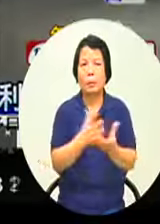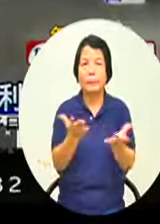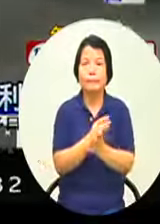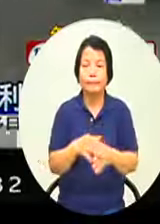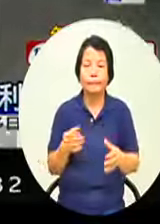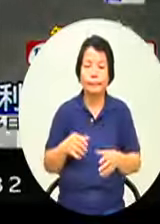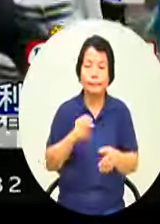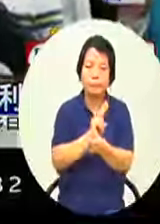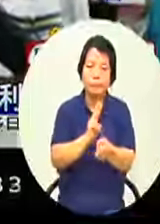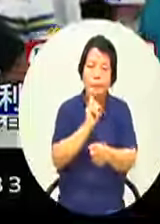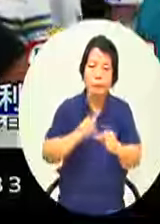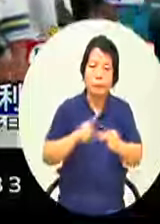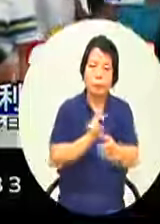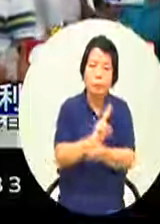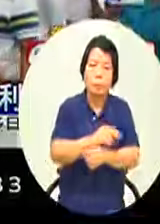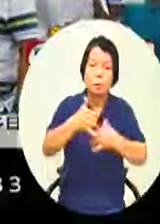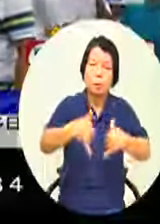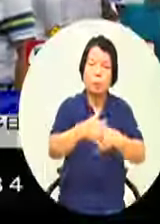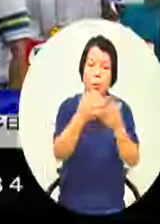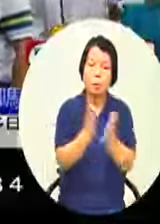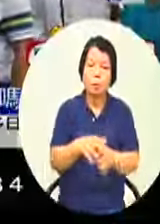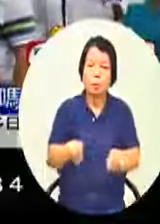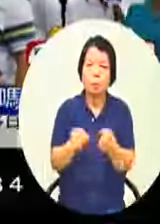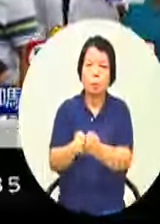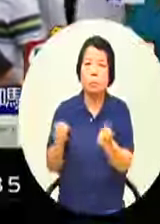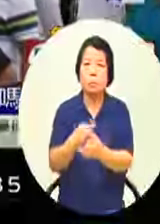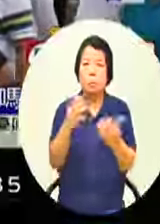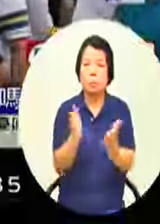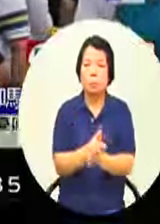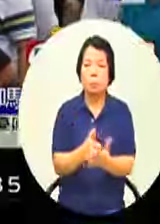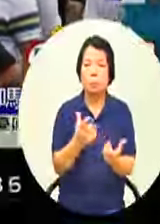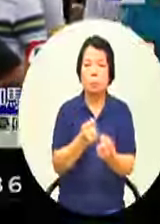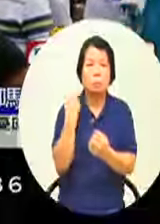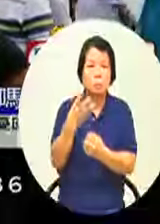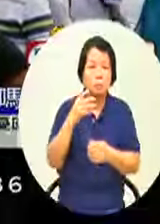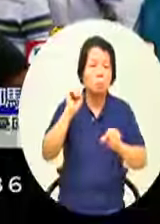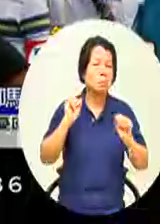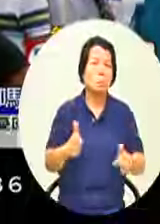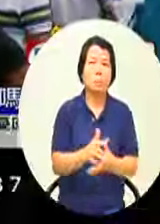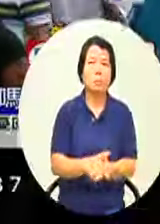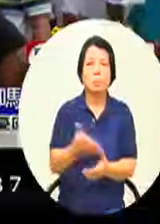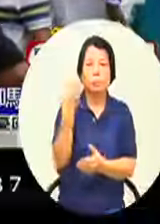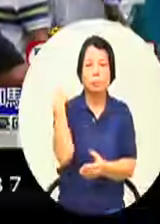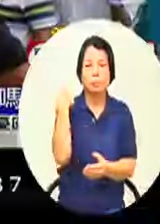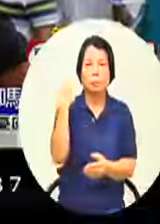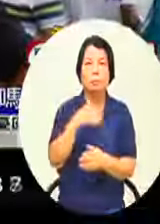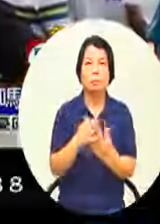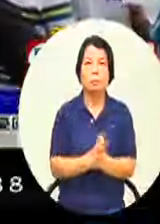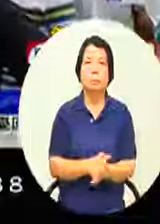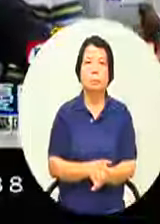外早就不是新闻。 你讲你是对， 看不起啊，看不起啦， 这么严重吗？